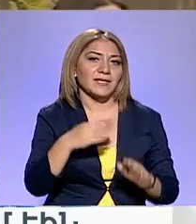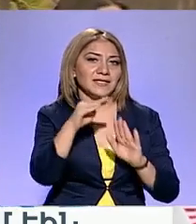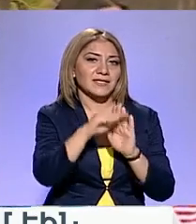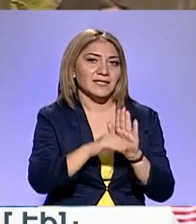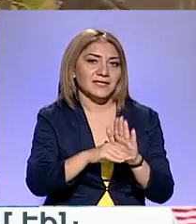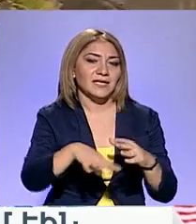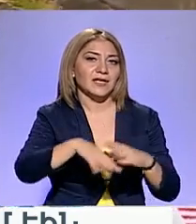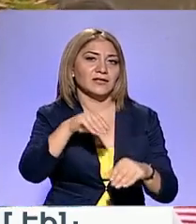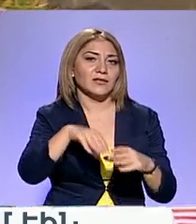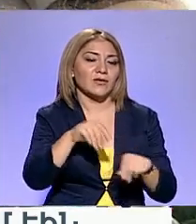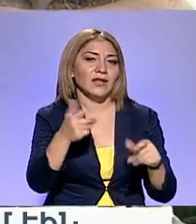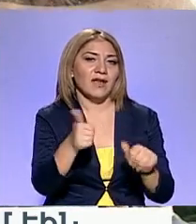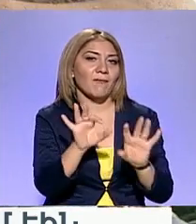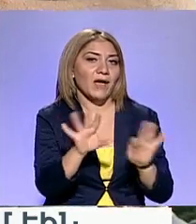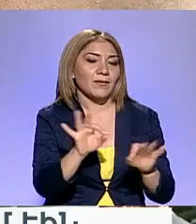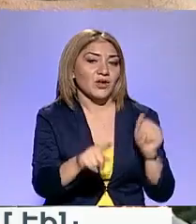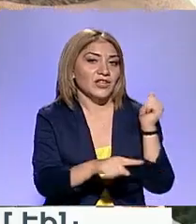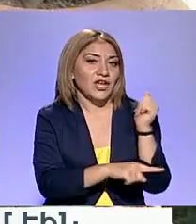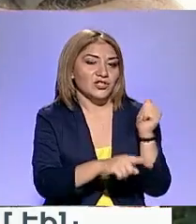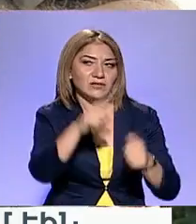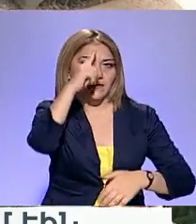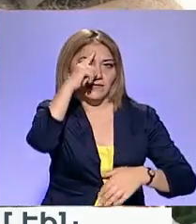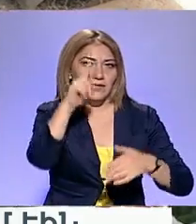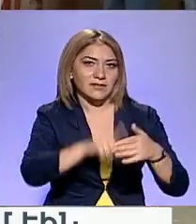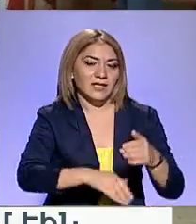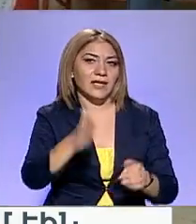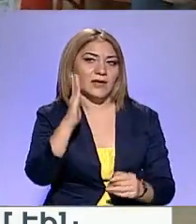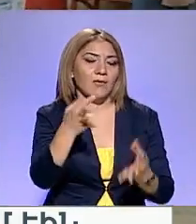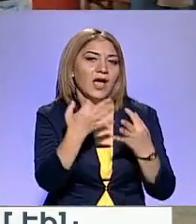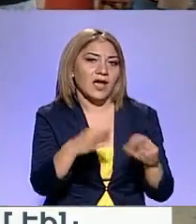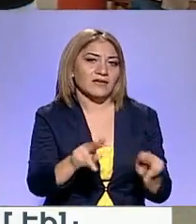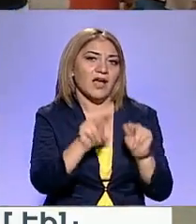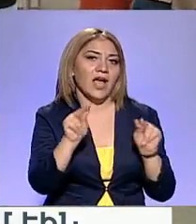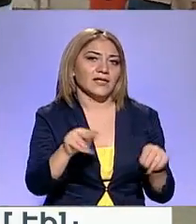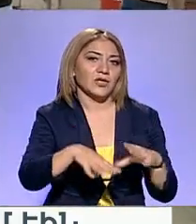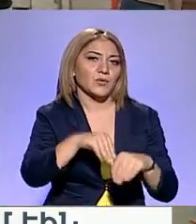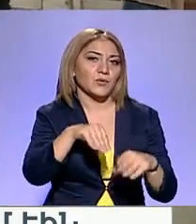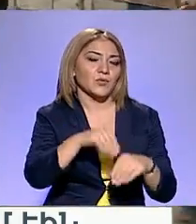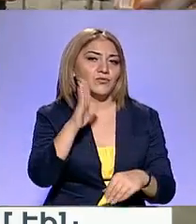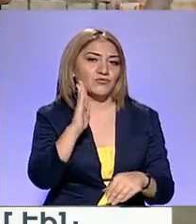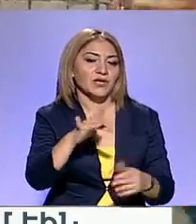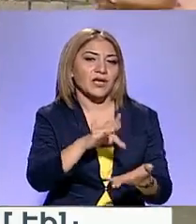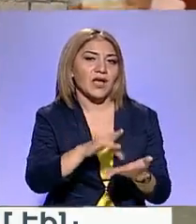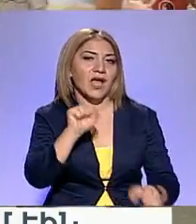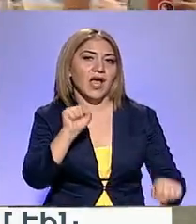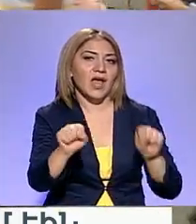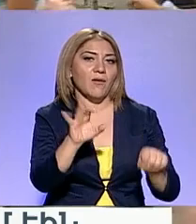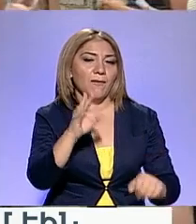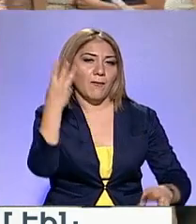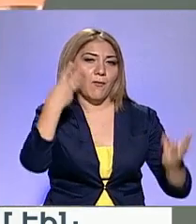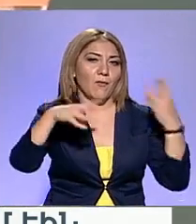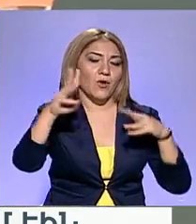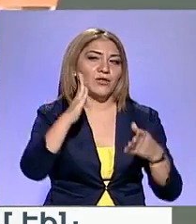ծրագիրը ընտրողներին ներկայացնելու համար։ Դաշնակցականները վստահ են, լինելու են ազատ և արդար ընտրություններ, քաղաքի կառավարման համար էլ մոդելներ